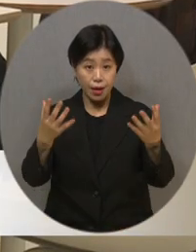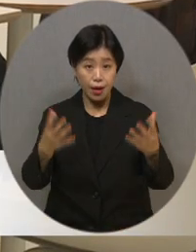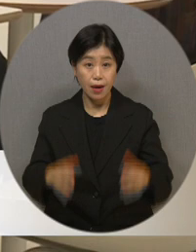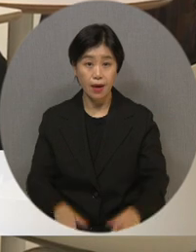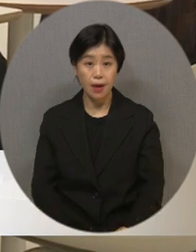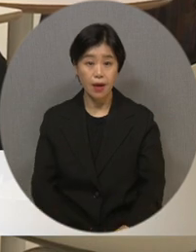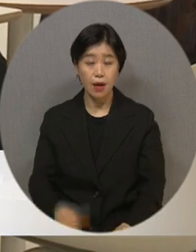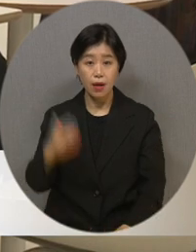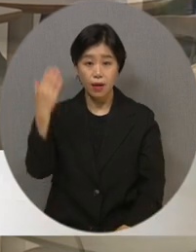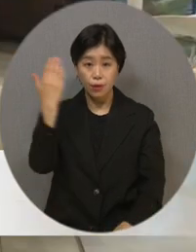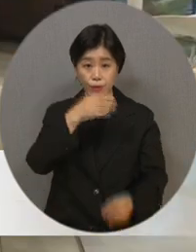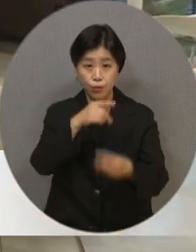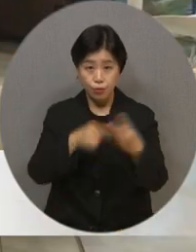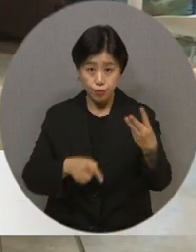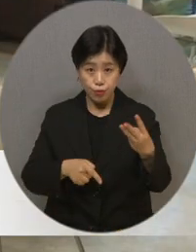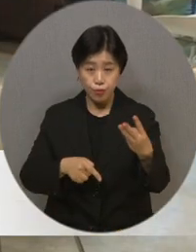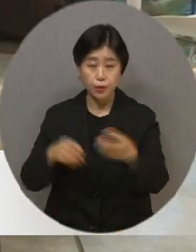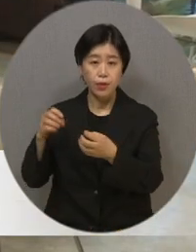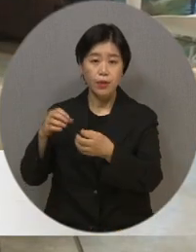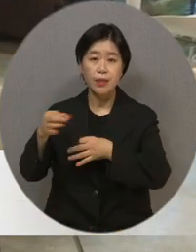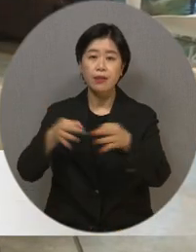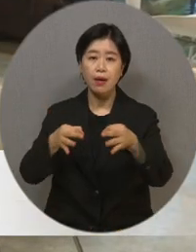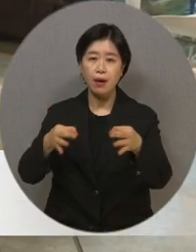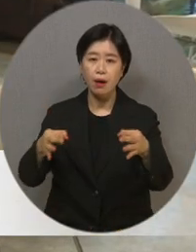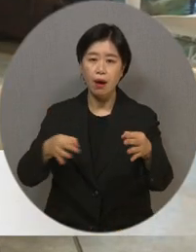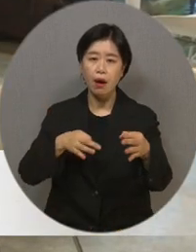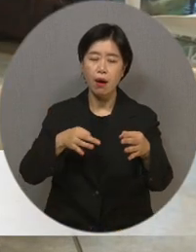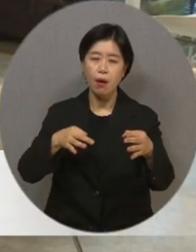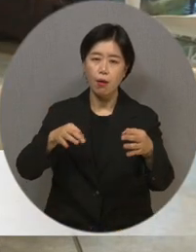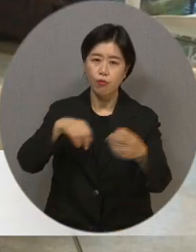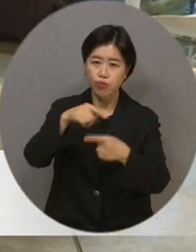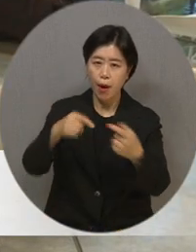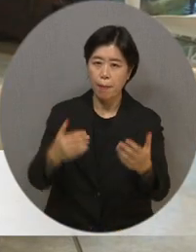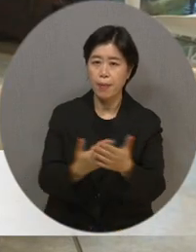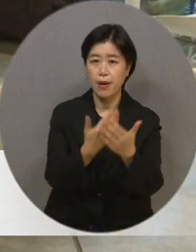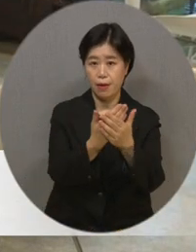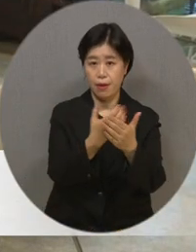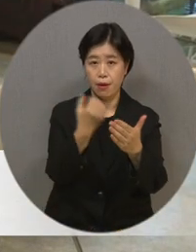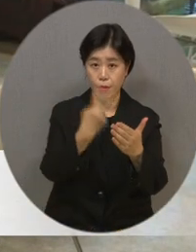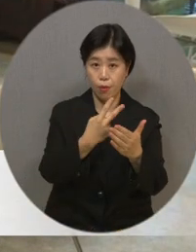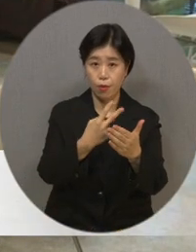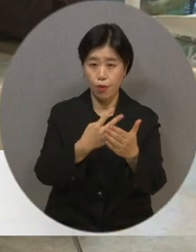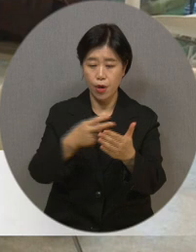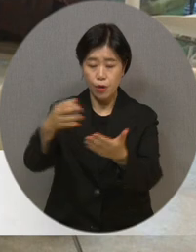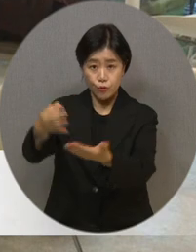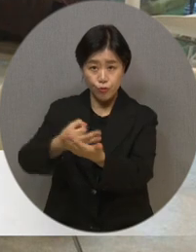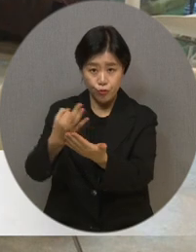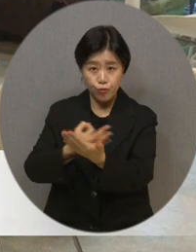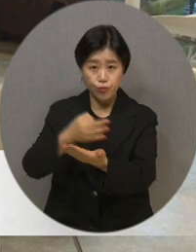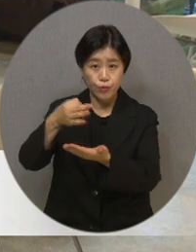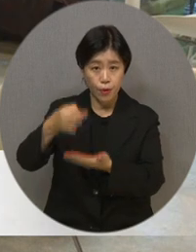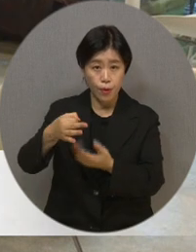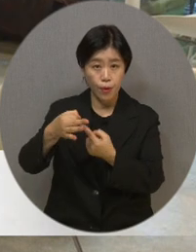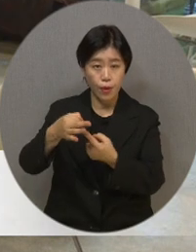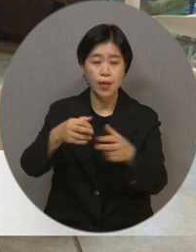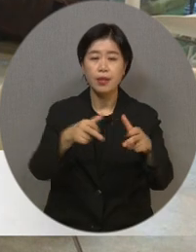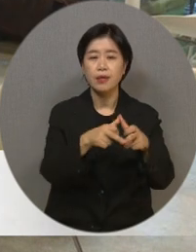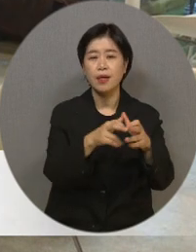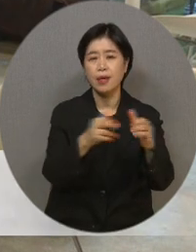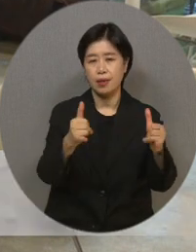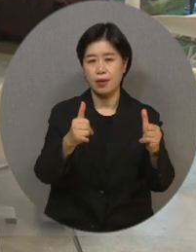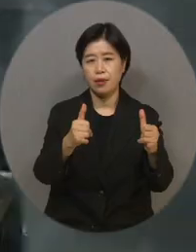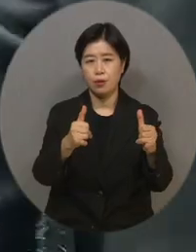시장을 활성화시키고 그 수익금을 장애인과 부르기에서 이 행사를 하는 게